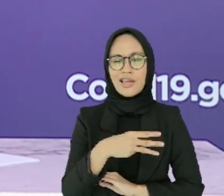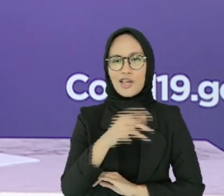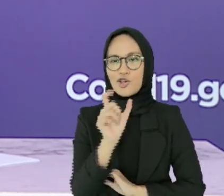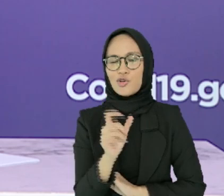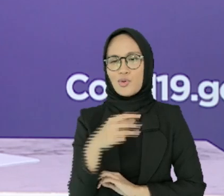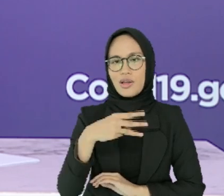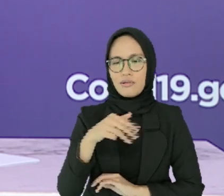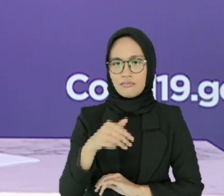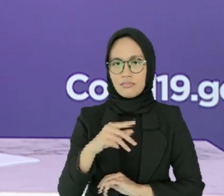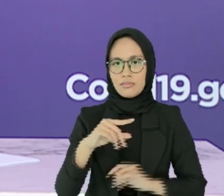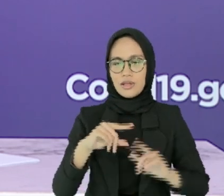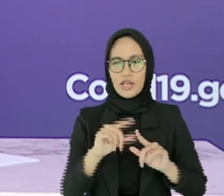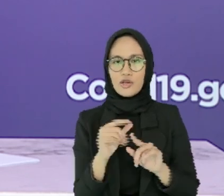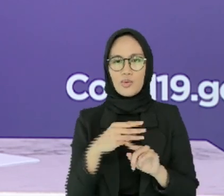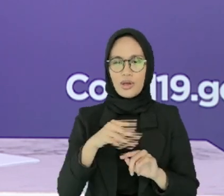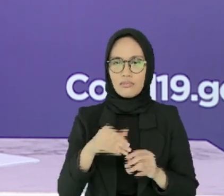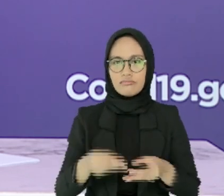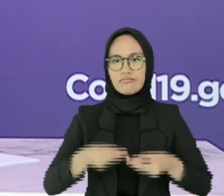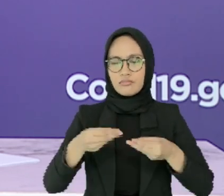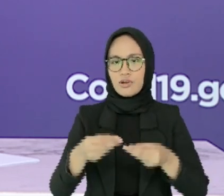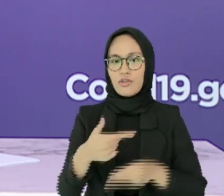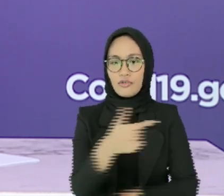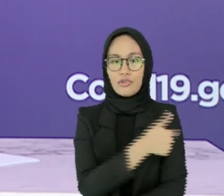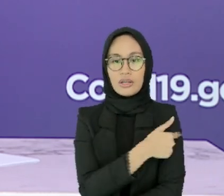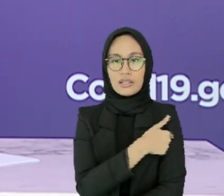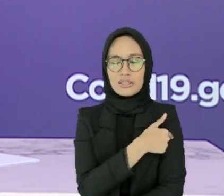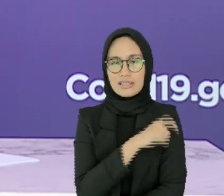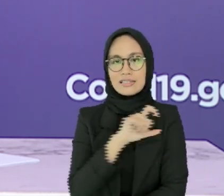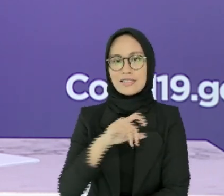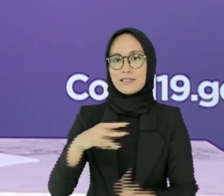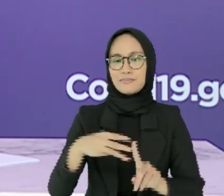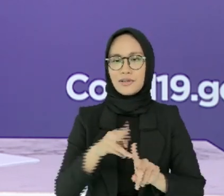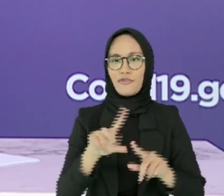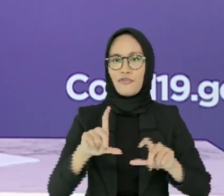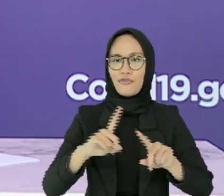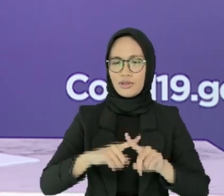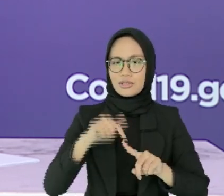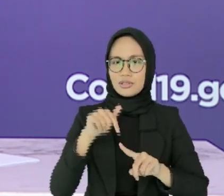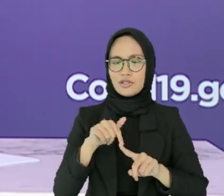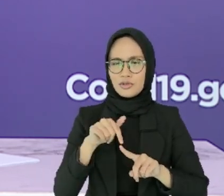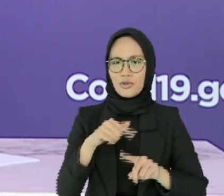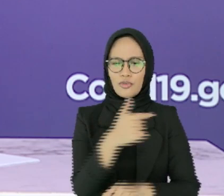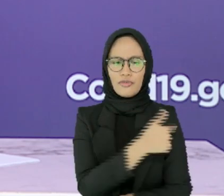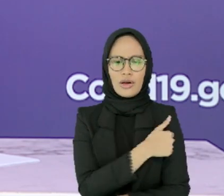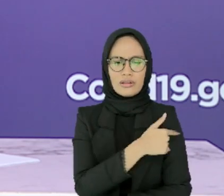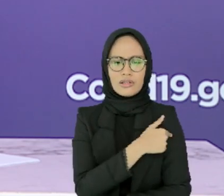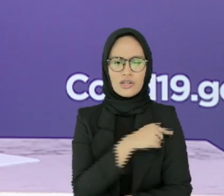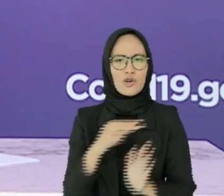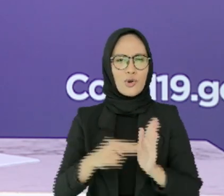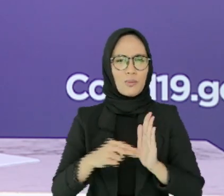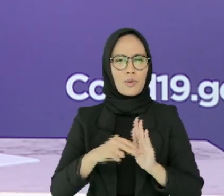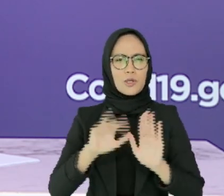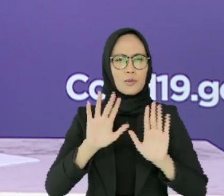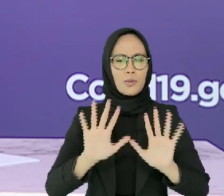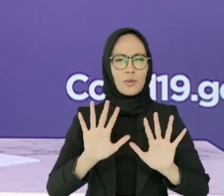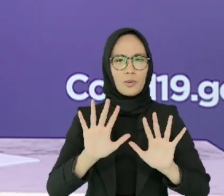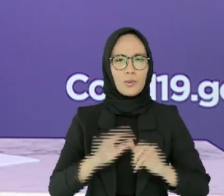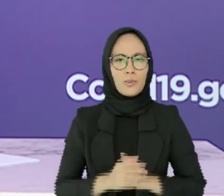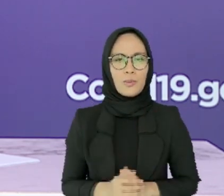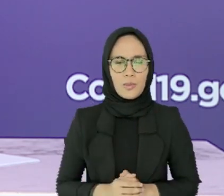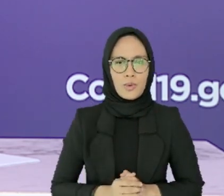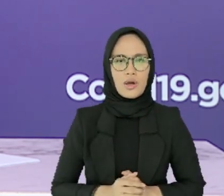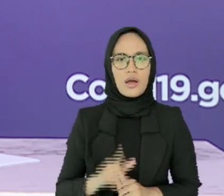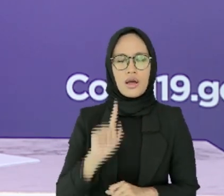vaksin serviks vaksin serviks merupakan vaksin coffee 19 ke-10 yang mendapatkan